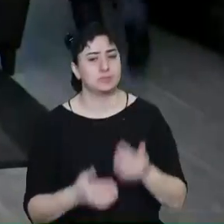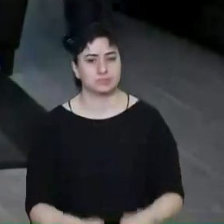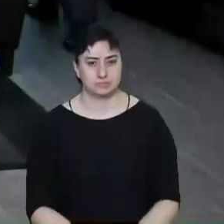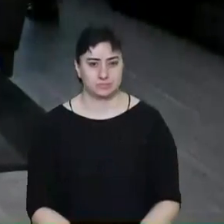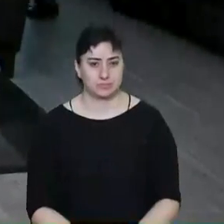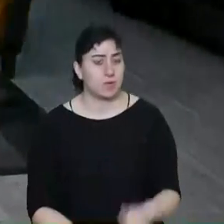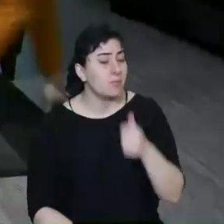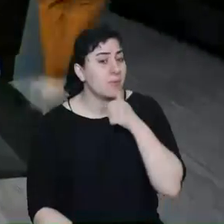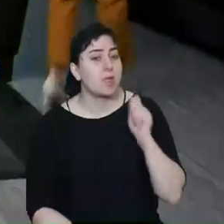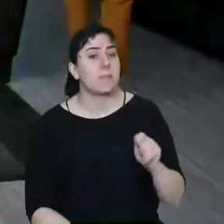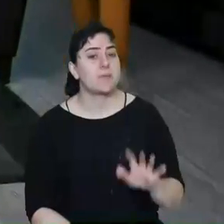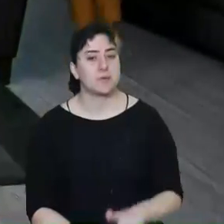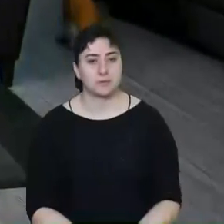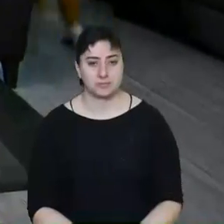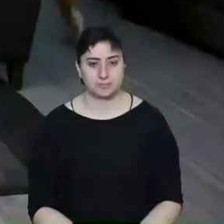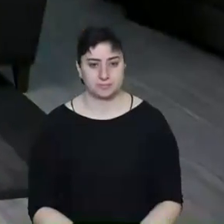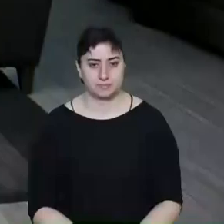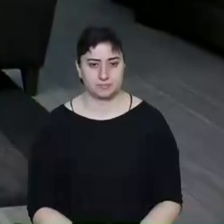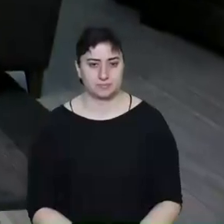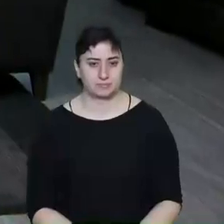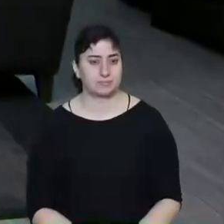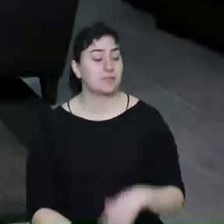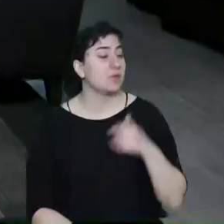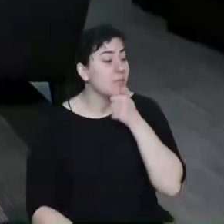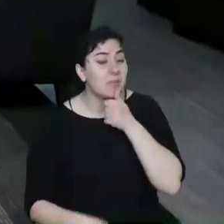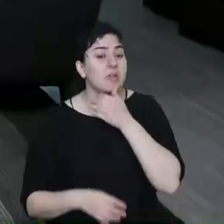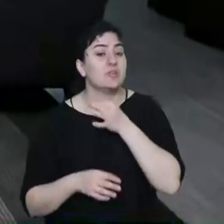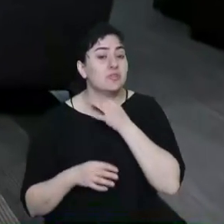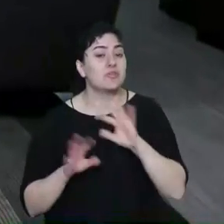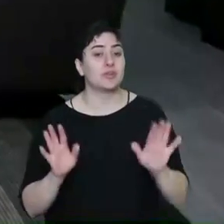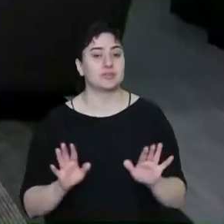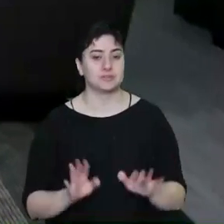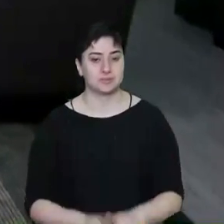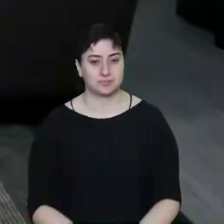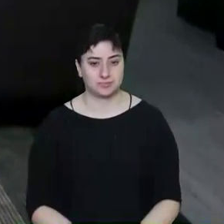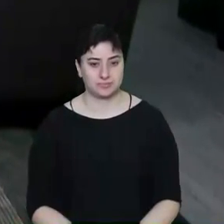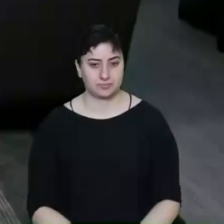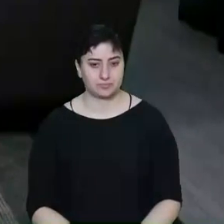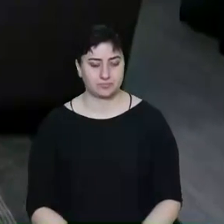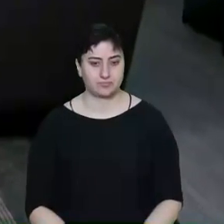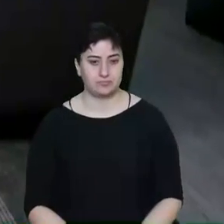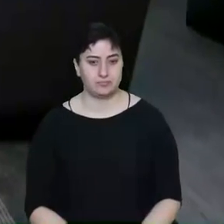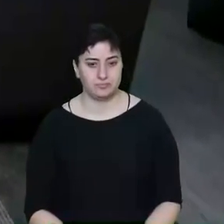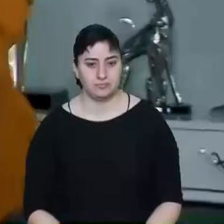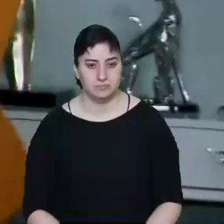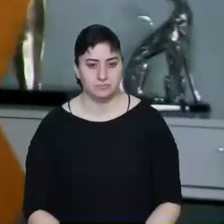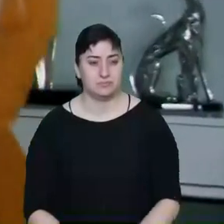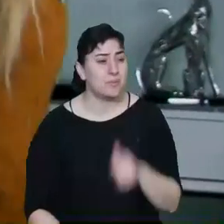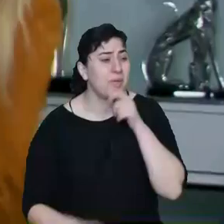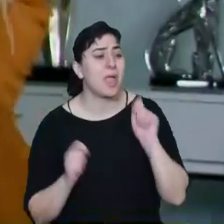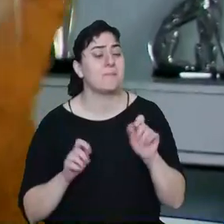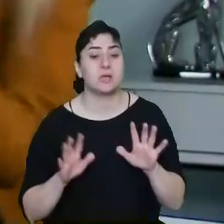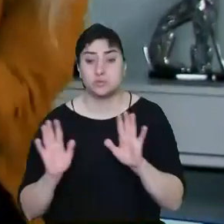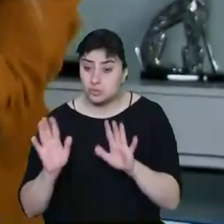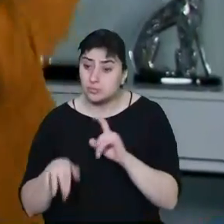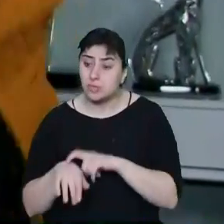üzerine yürüdü. Baba, ya buraya gel. Babacığım, bak şiddetle hiçbir şey çözülmez. Baba, karışma dur. Baba. Sarp koltuğun arkasına